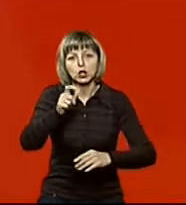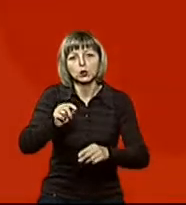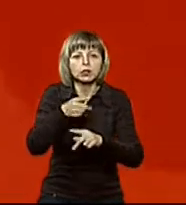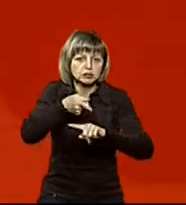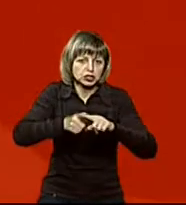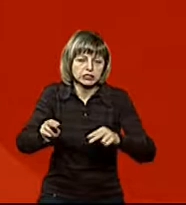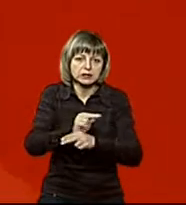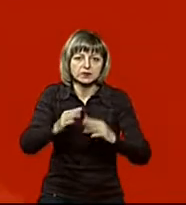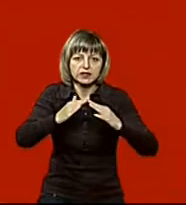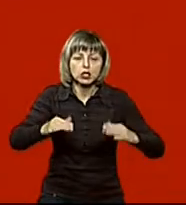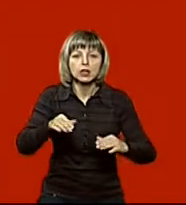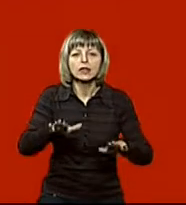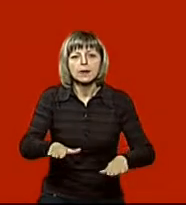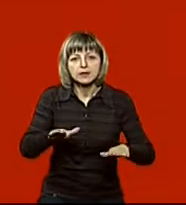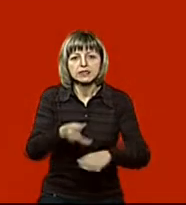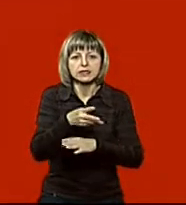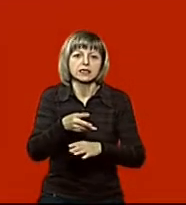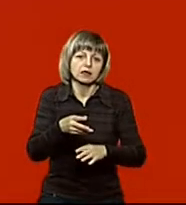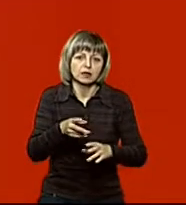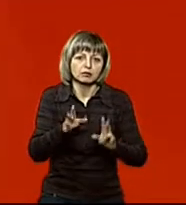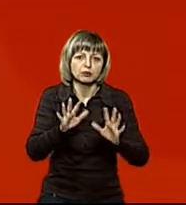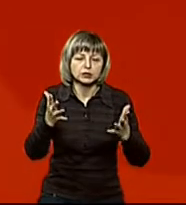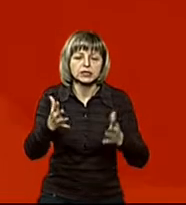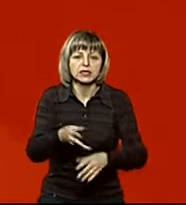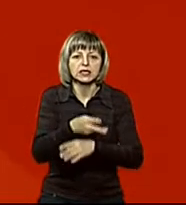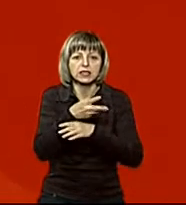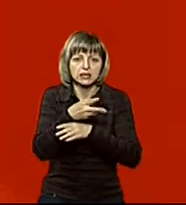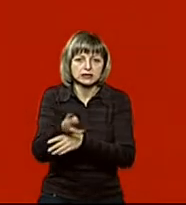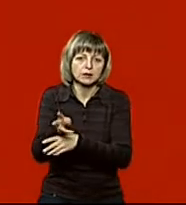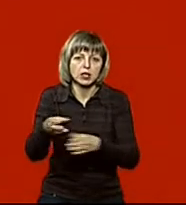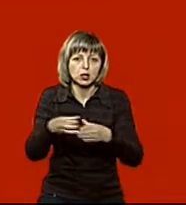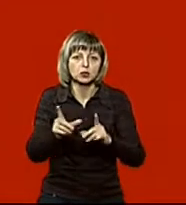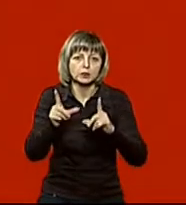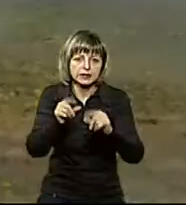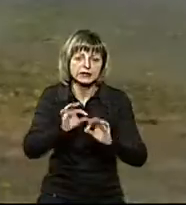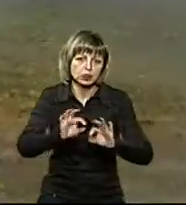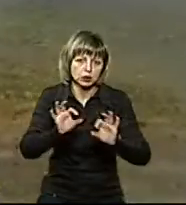покрівлі. На місці була наша знімальна група, кореспондент Павло Мельничук. Розповість далі.